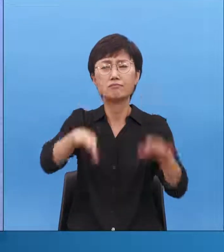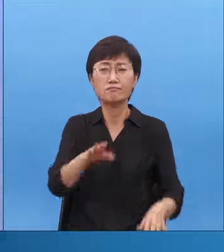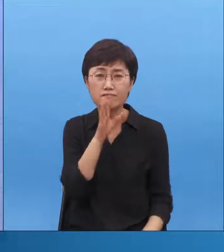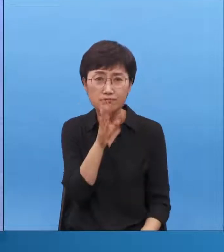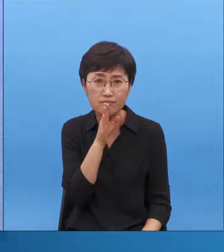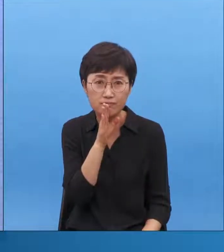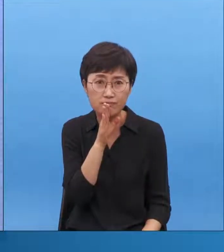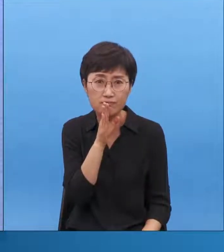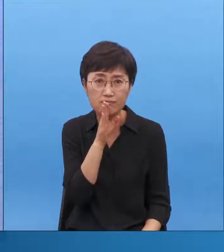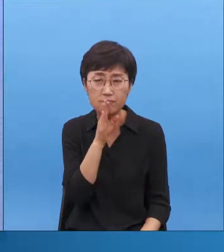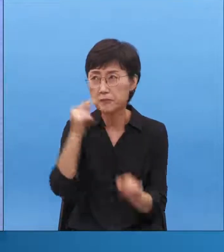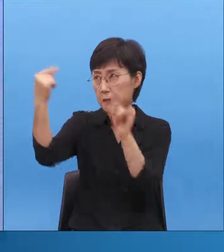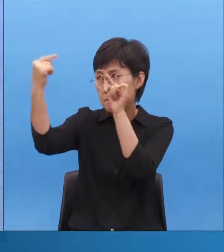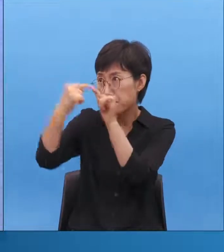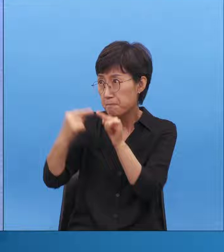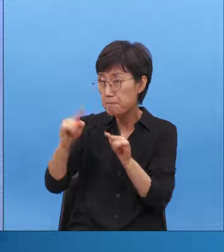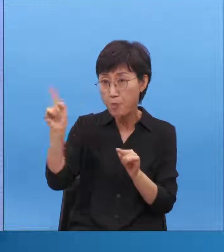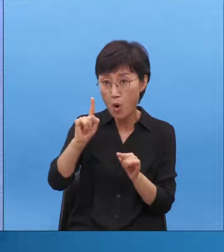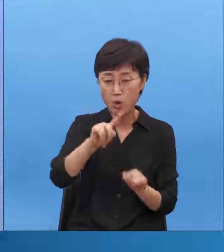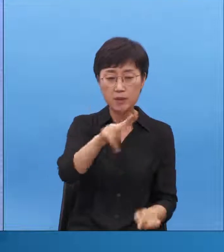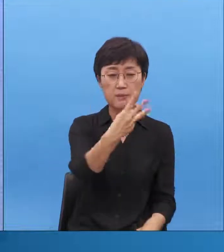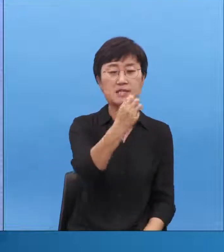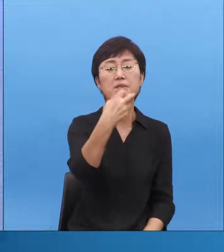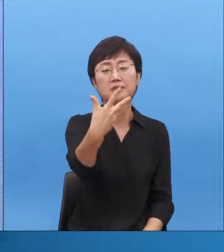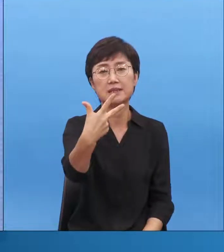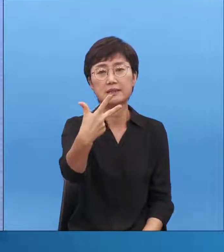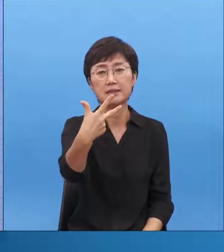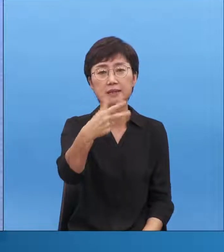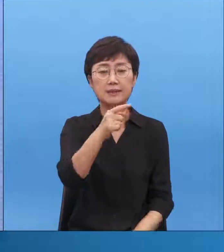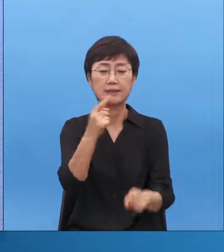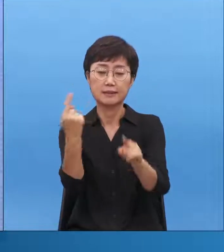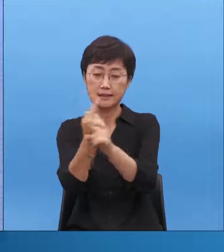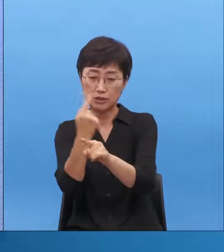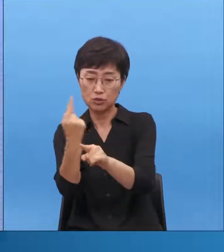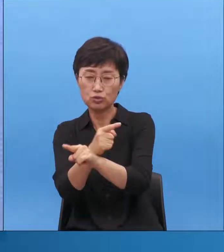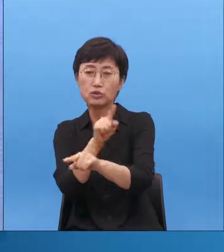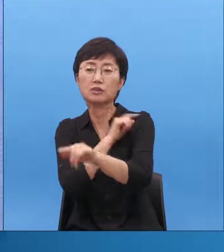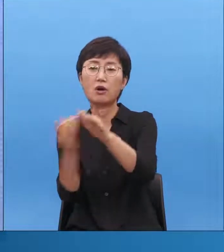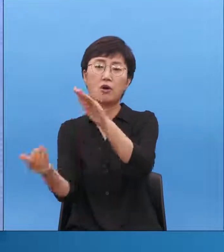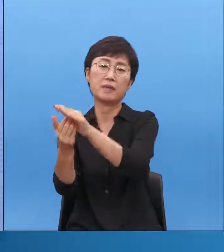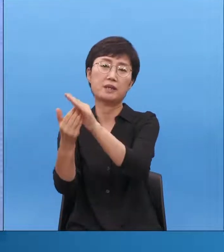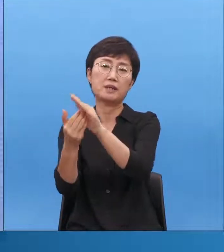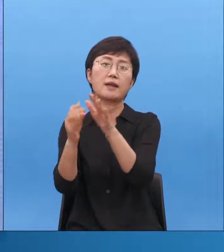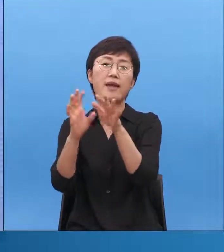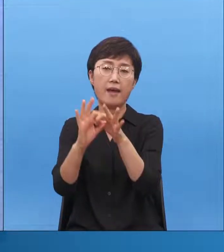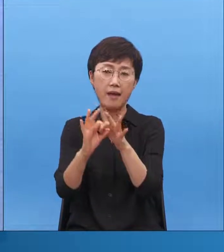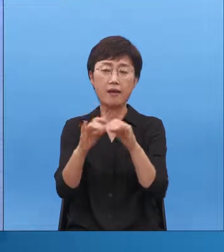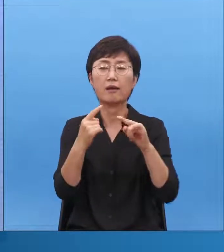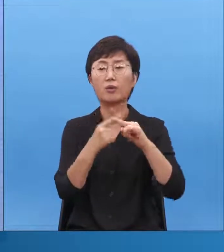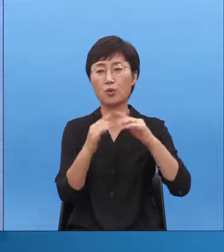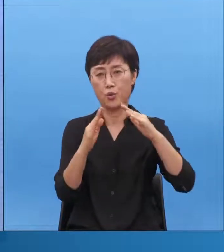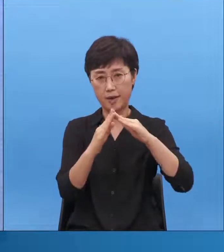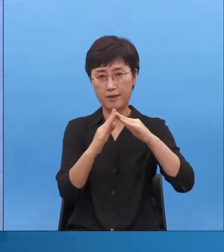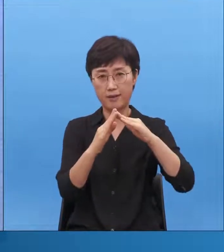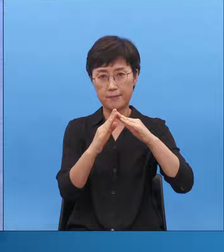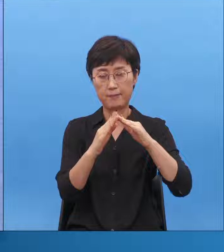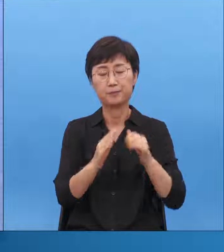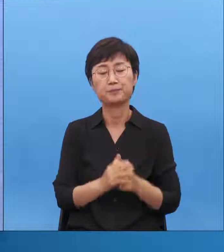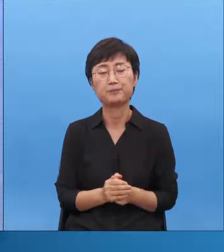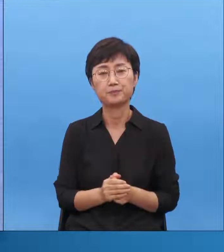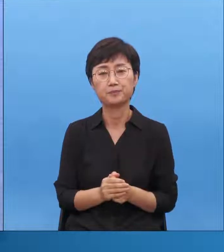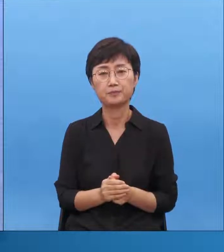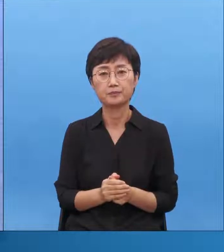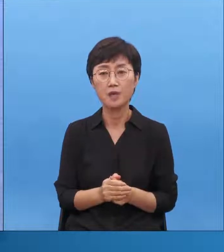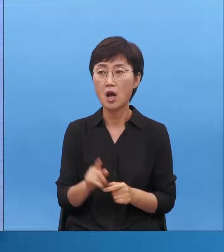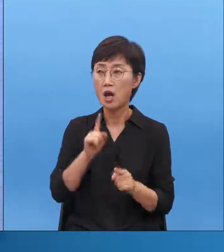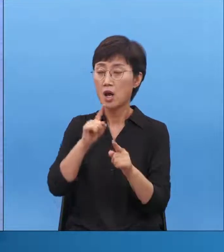really construct a church of 237 Healing Summit that is of nobody, of nothing. 걱정할 거 망할 수가 없어요. 왜냐하면 망하는 사람